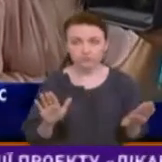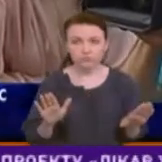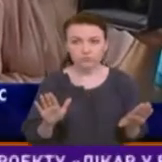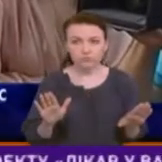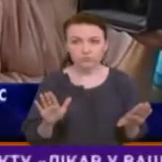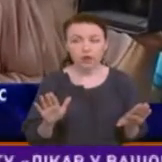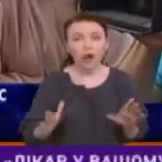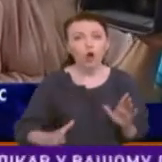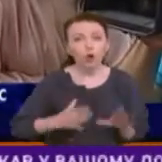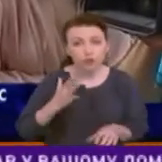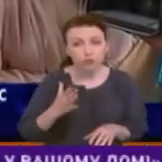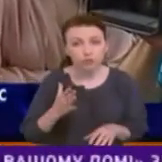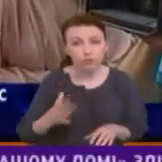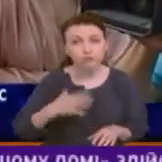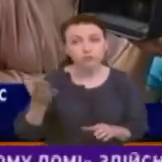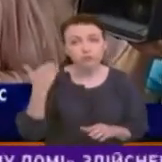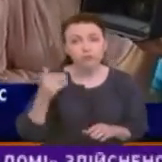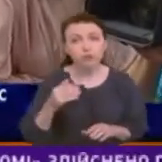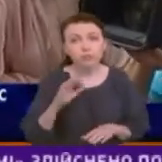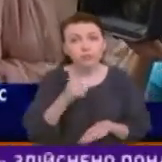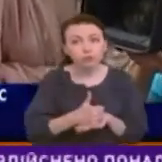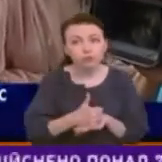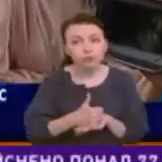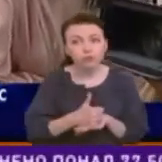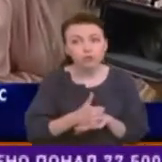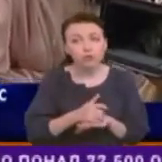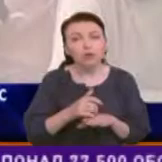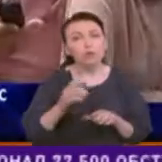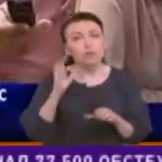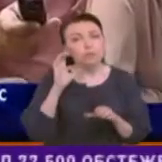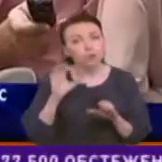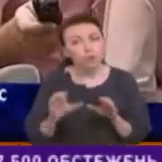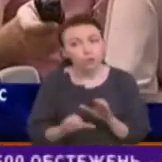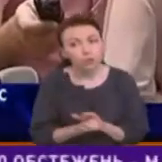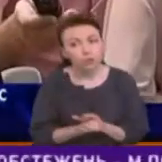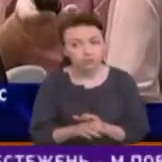А колишні предстоятелі повинні мати покору. Ну і